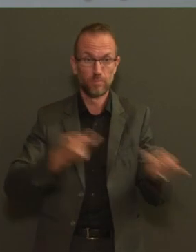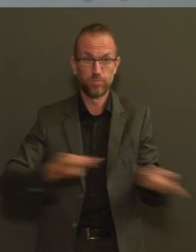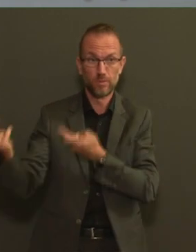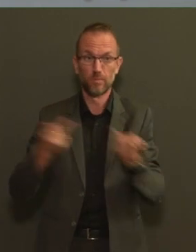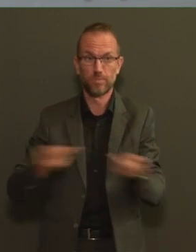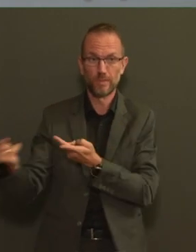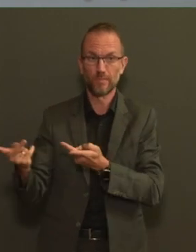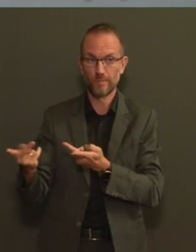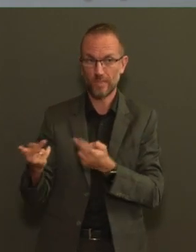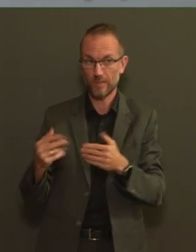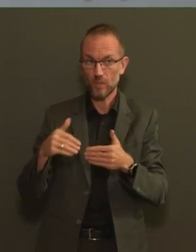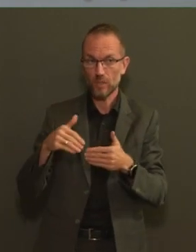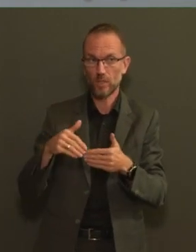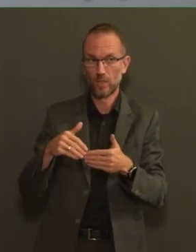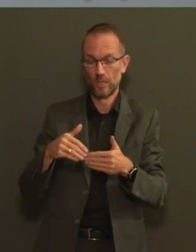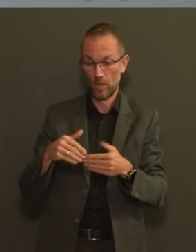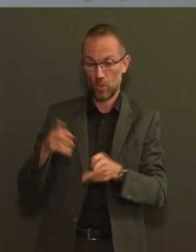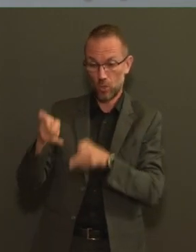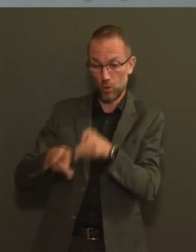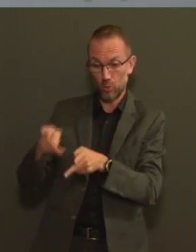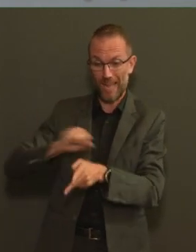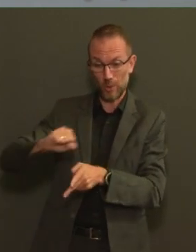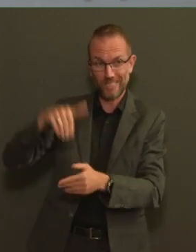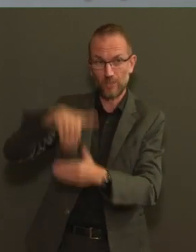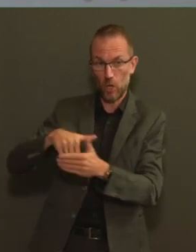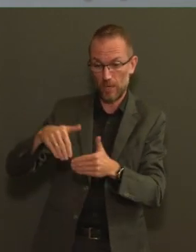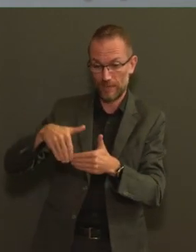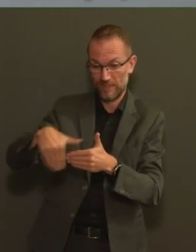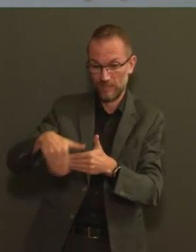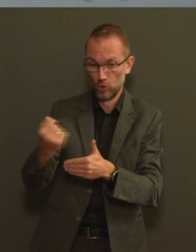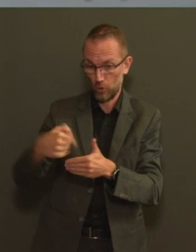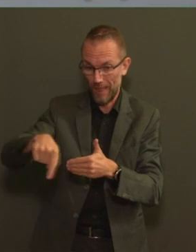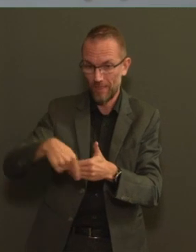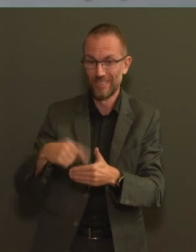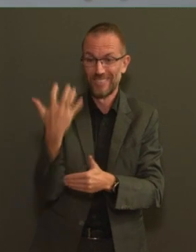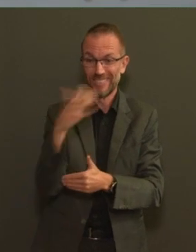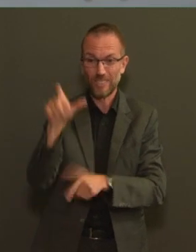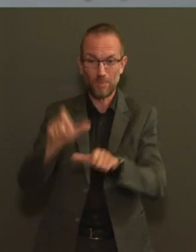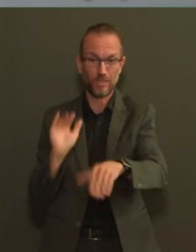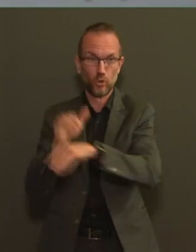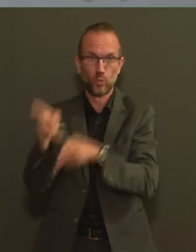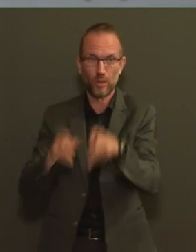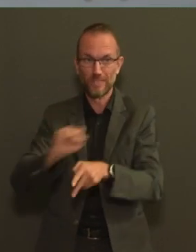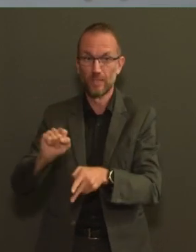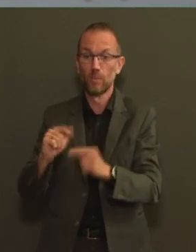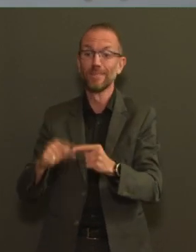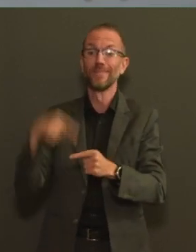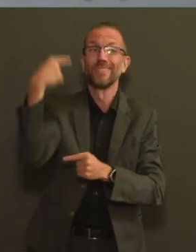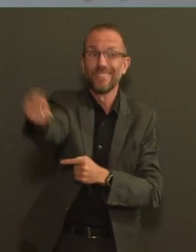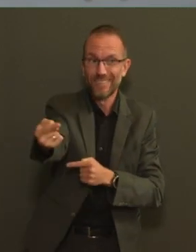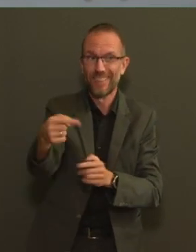intensifs serait passée la semaine prochaine et nous pourrions dépasser la barre des 1000 cas début